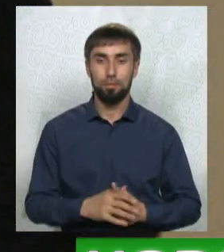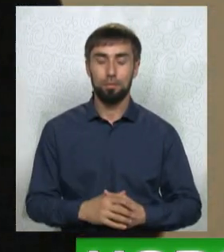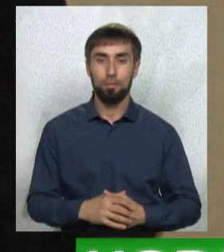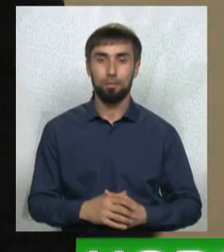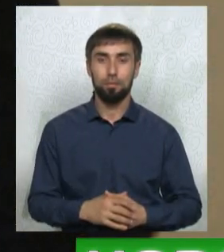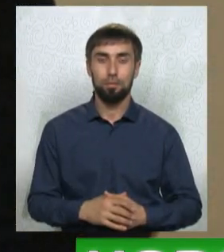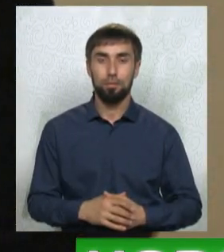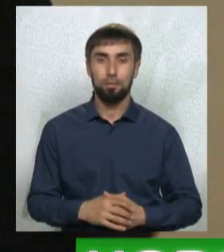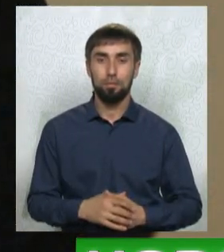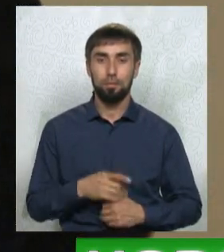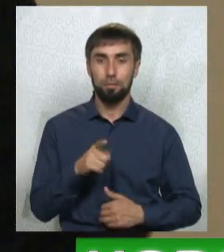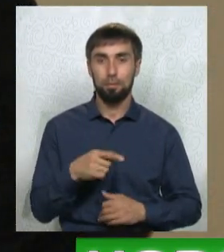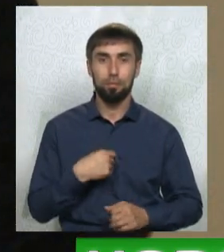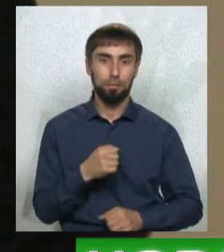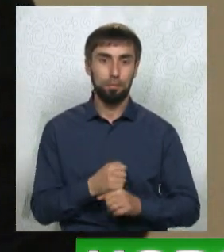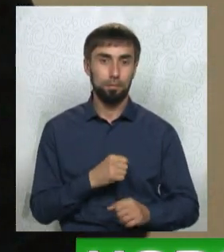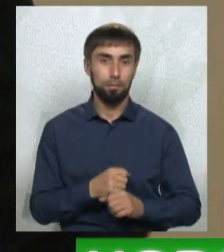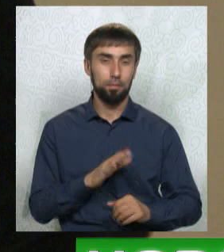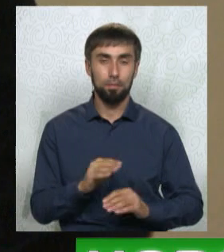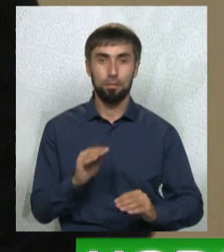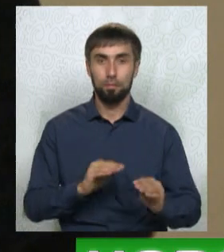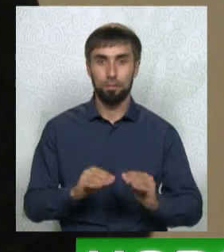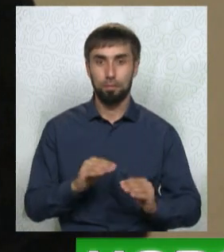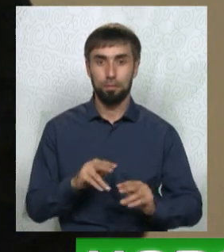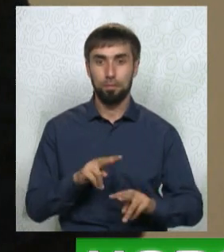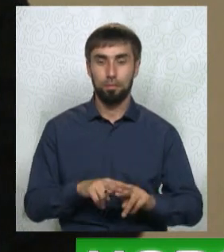Оза Вехамаш